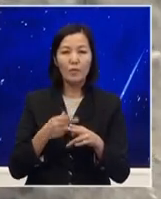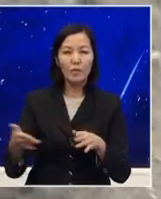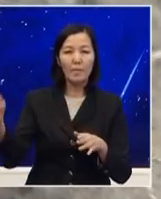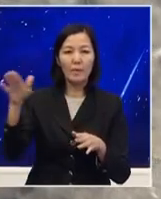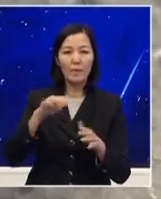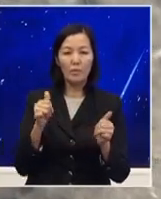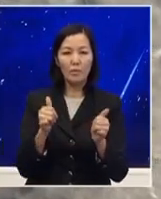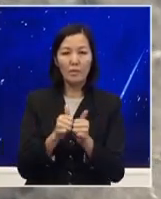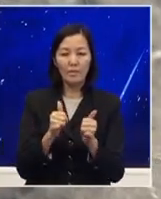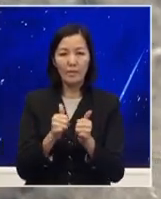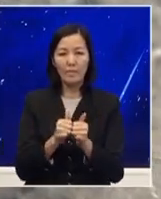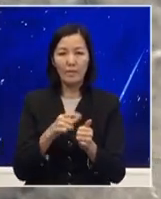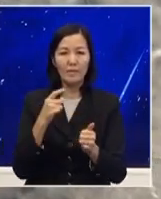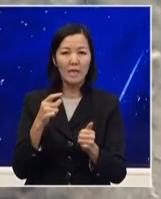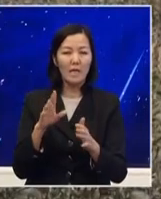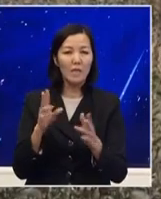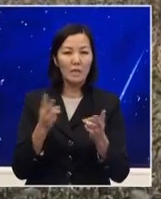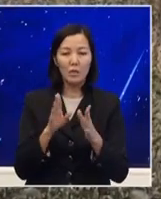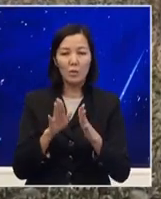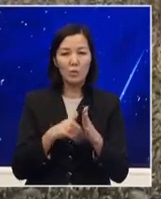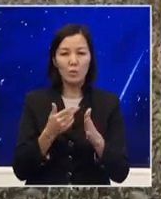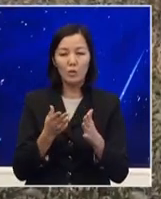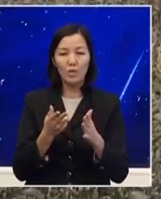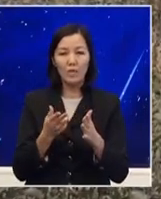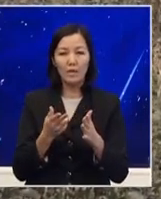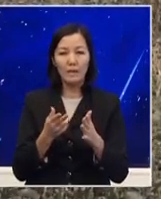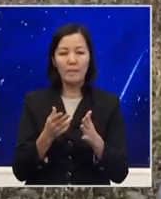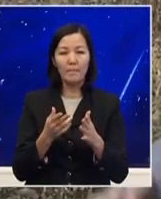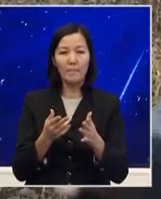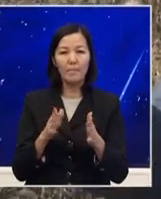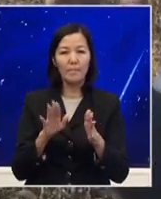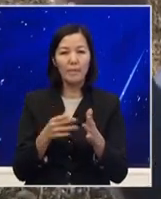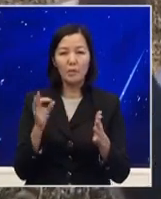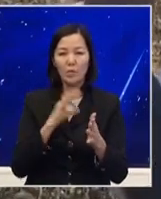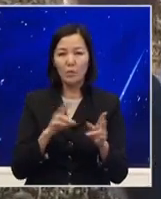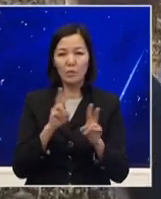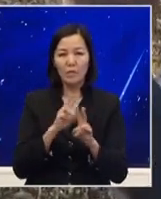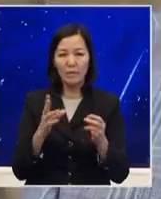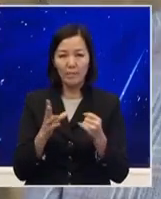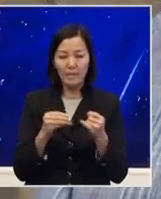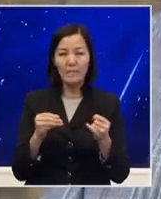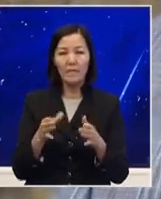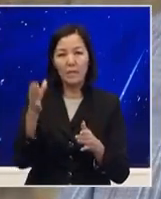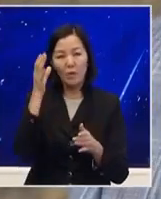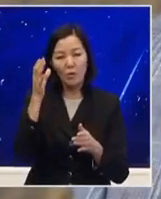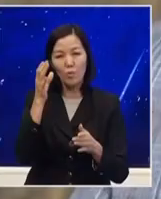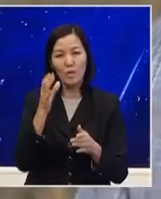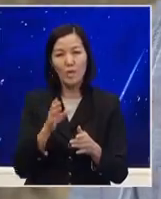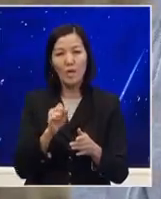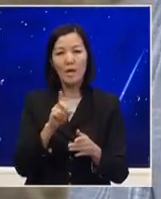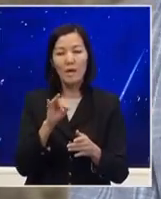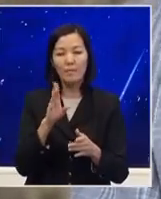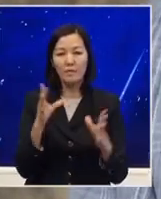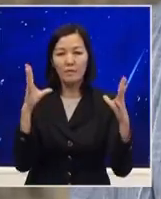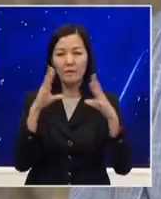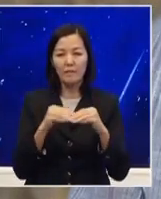неудобных под интенсивные сады земель. Найти применение бесхозной местности сумел доктор сельскохозяйственных наук Амангельде Апушев